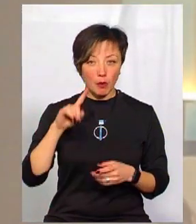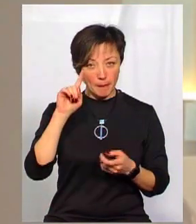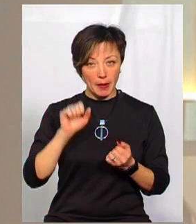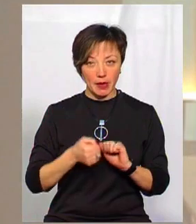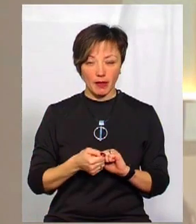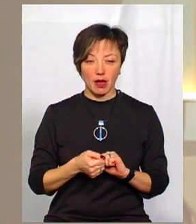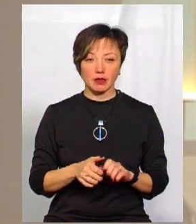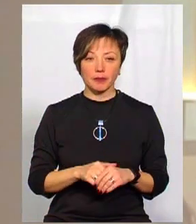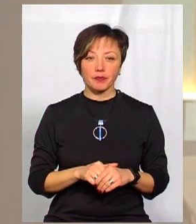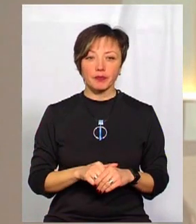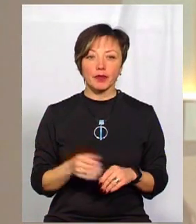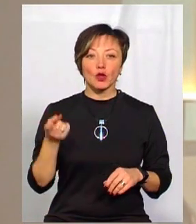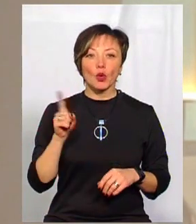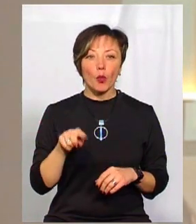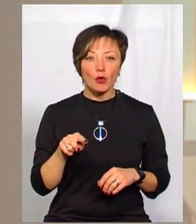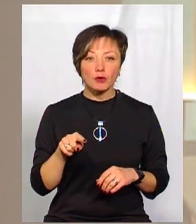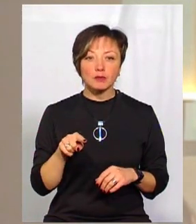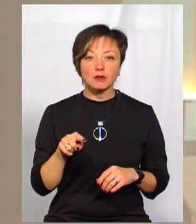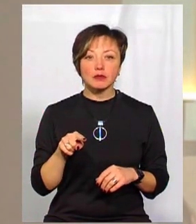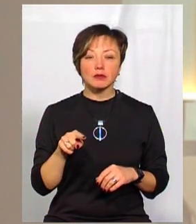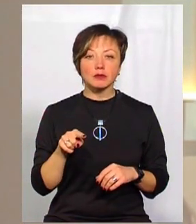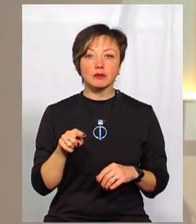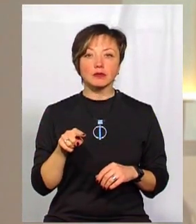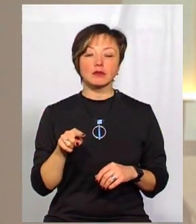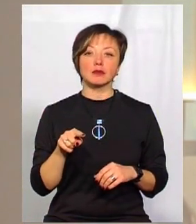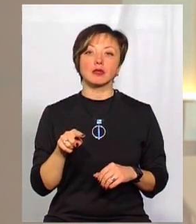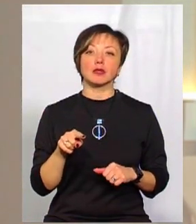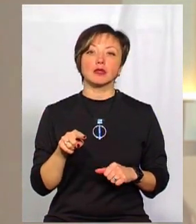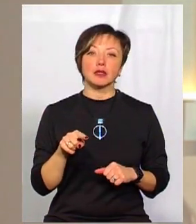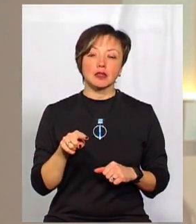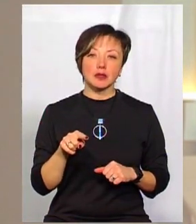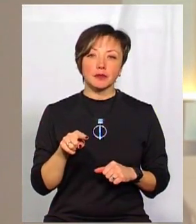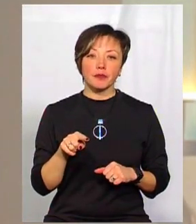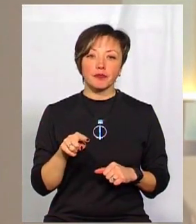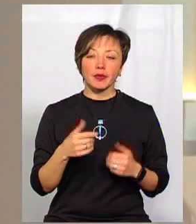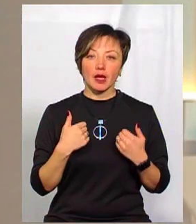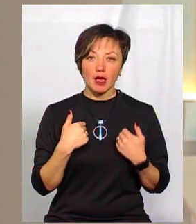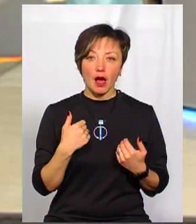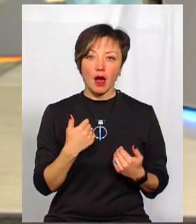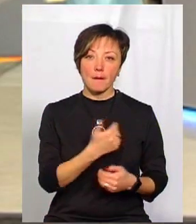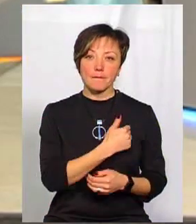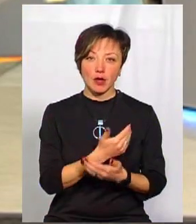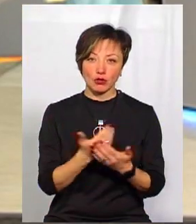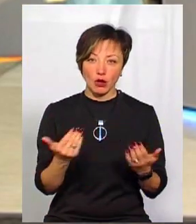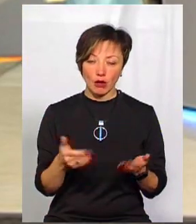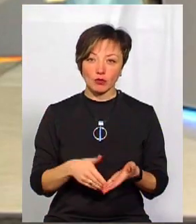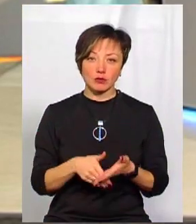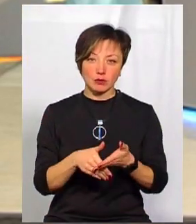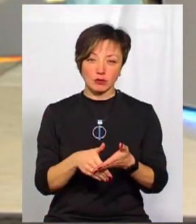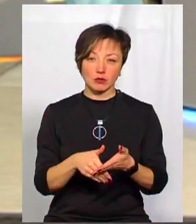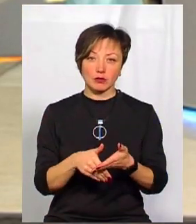пам'ятати. Тому Я бажаю, щоб вам